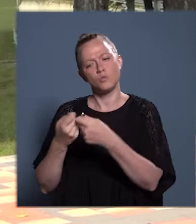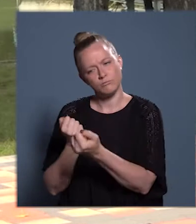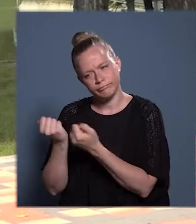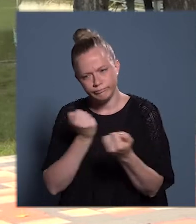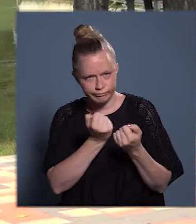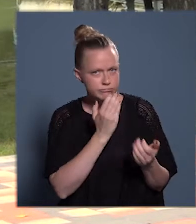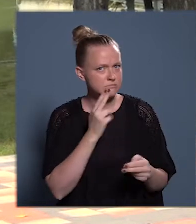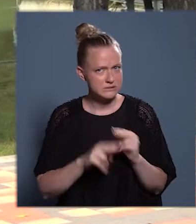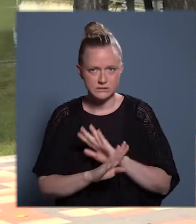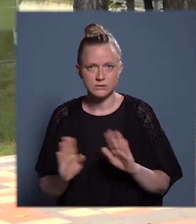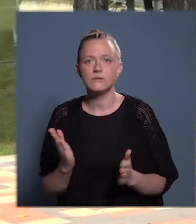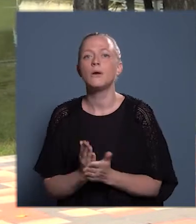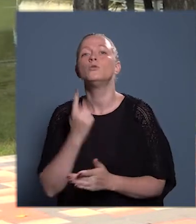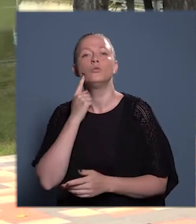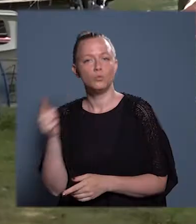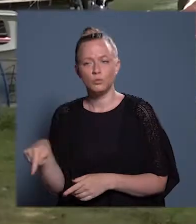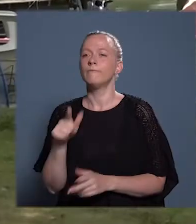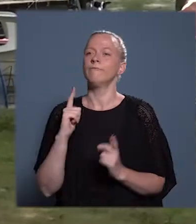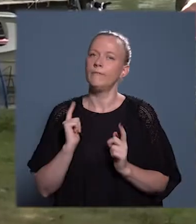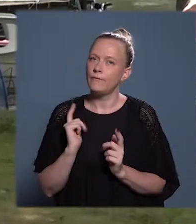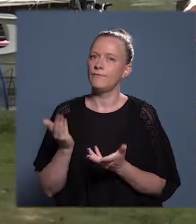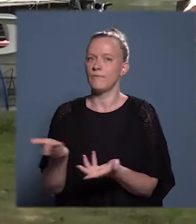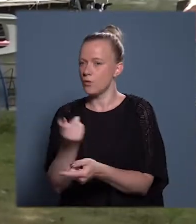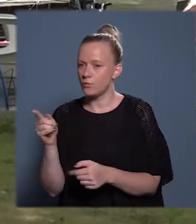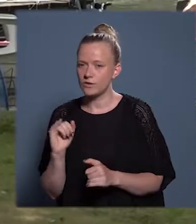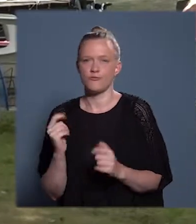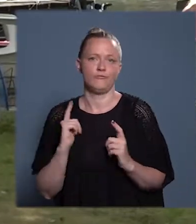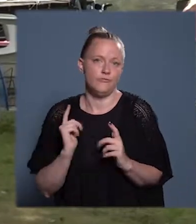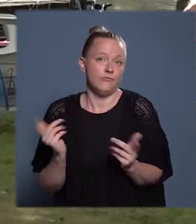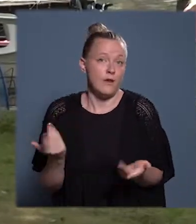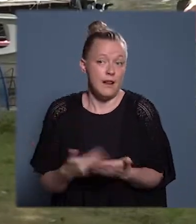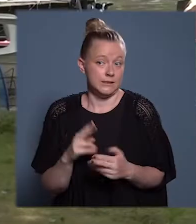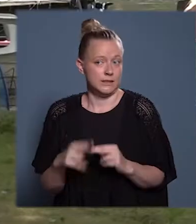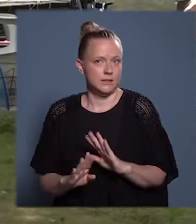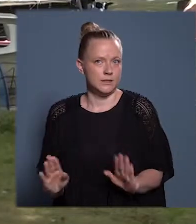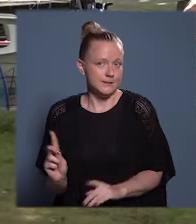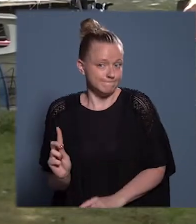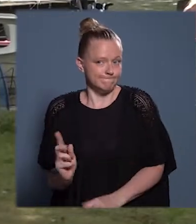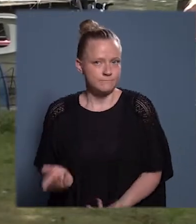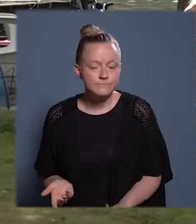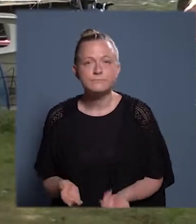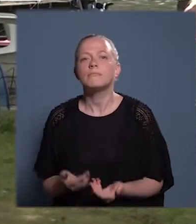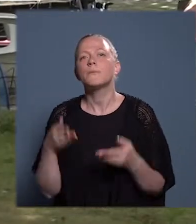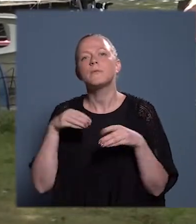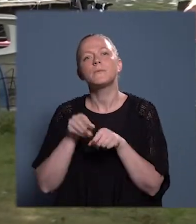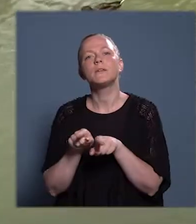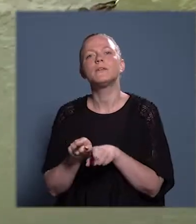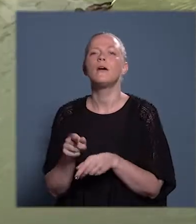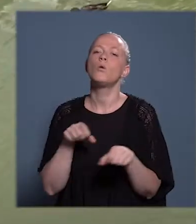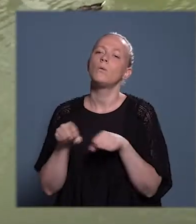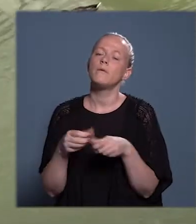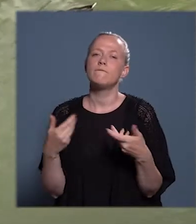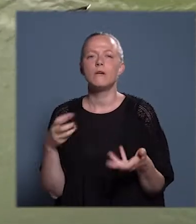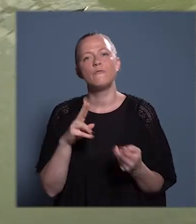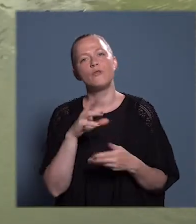lefolytattuk, tehát egyértelműen tudják, várják ők is, hogy ez meglegyen. Bízom benne, hogy vagy az önkormányzatnak, vagy a fővárosnak lesz